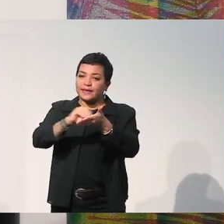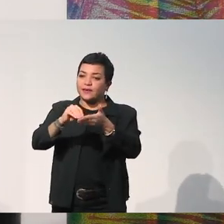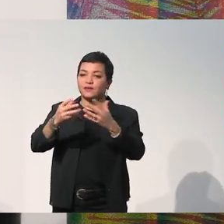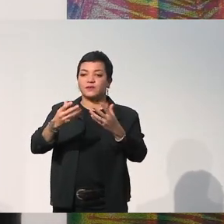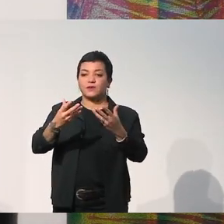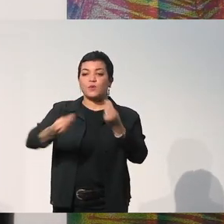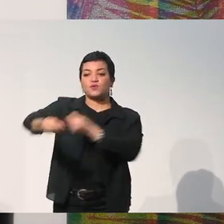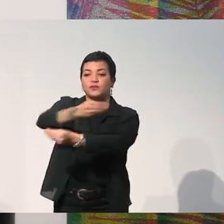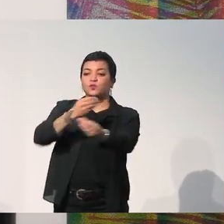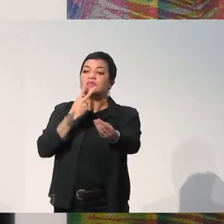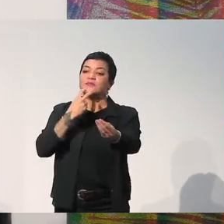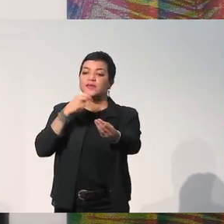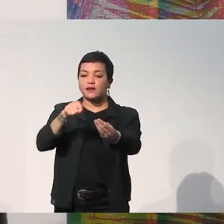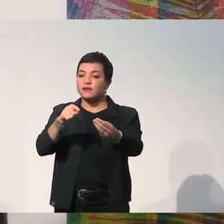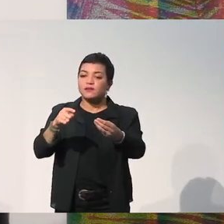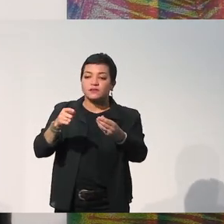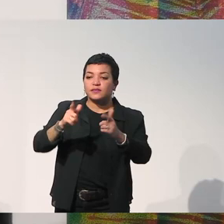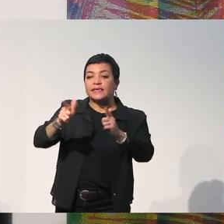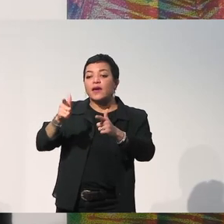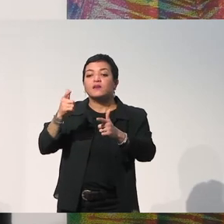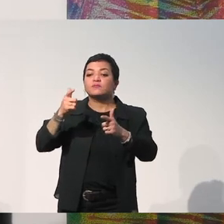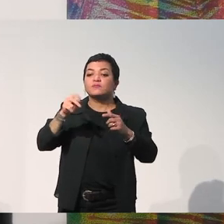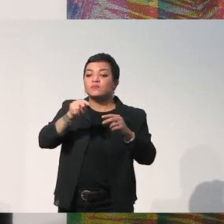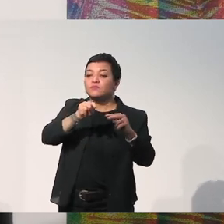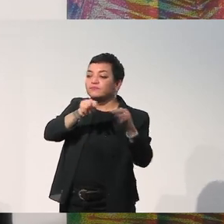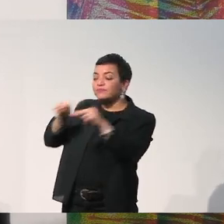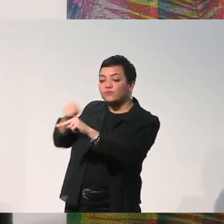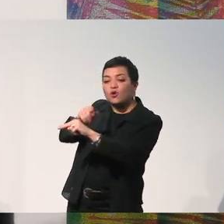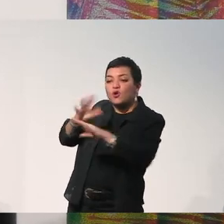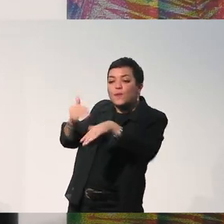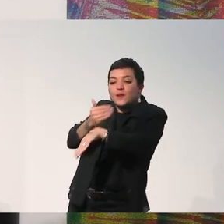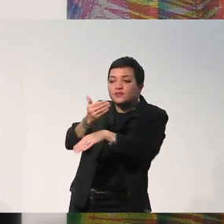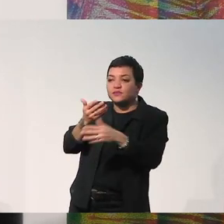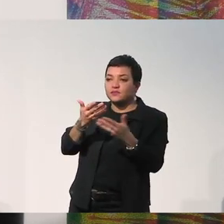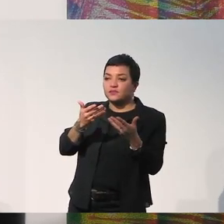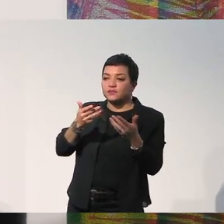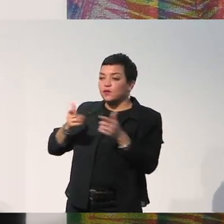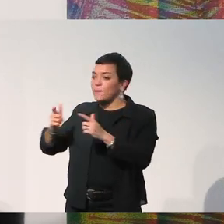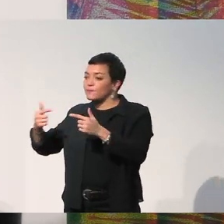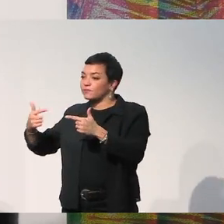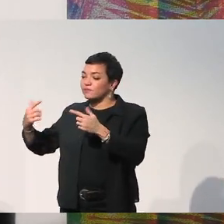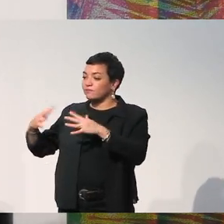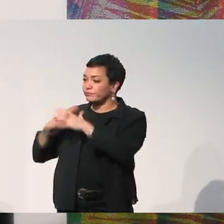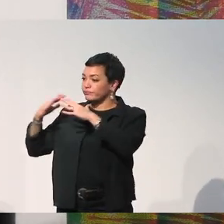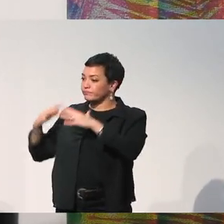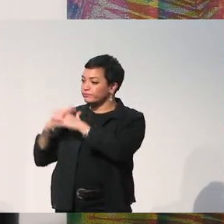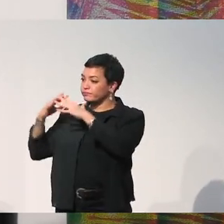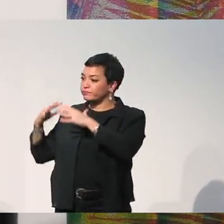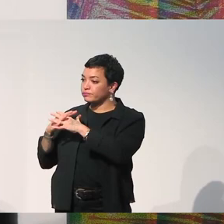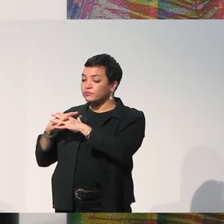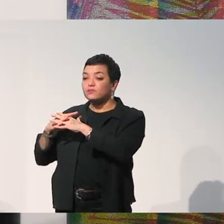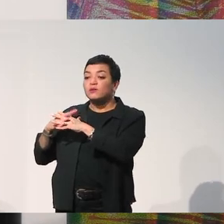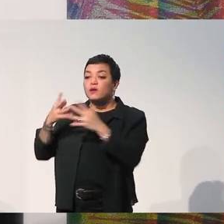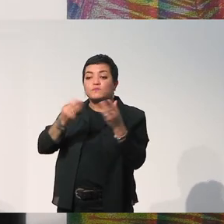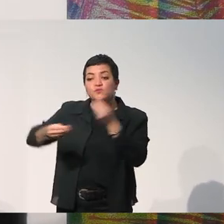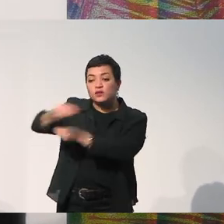civils, et aussi qu'est-ce qui se passe entre deux batailles, en fait. Est-ce que la guerre persiste, et si elle